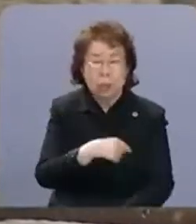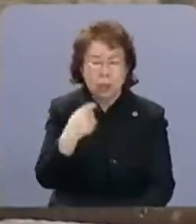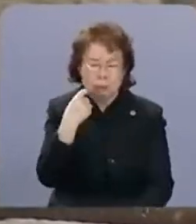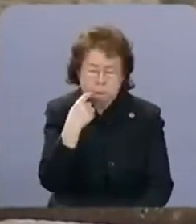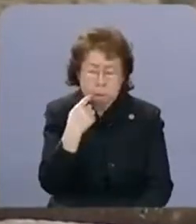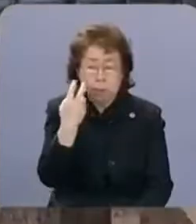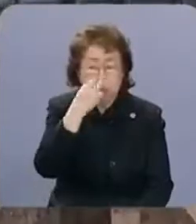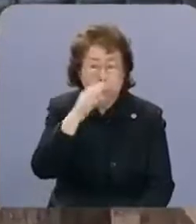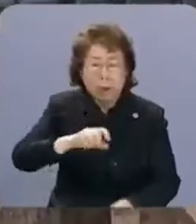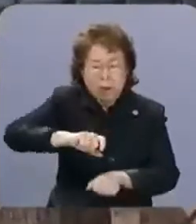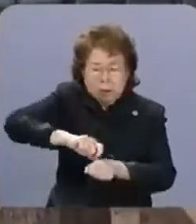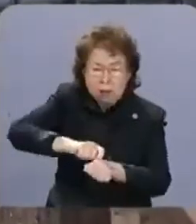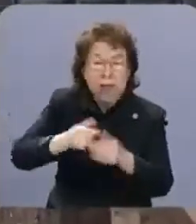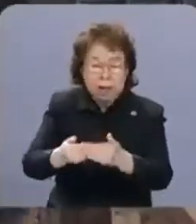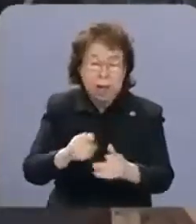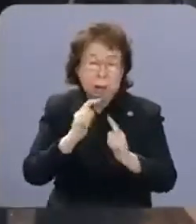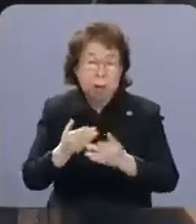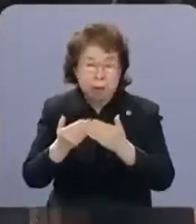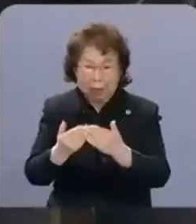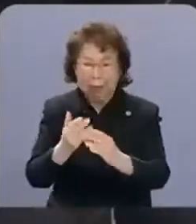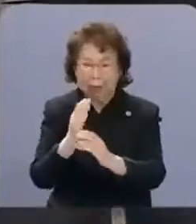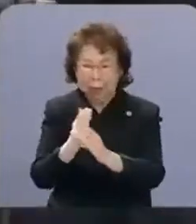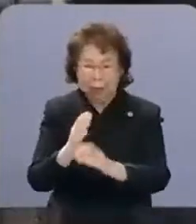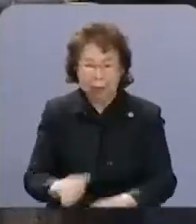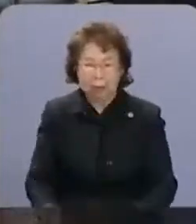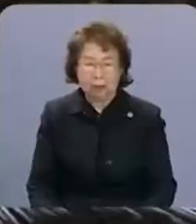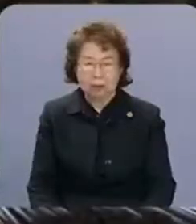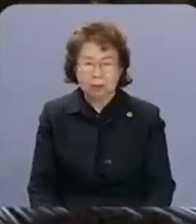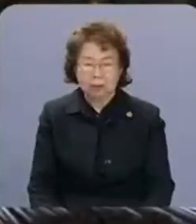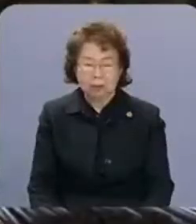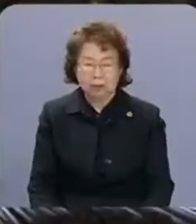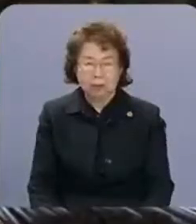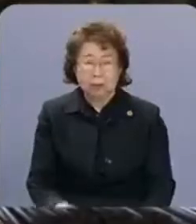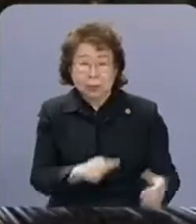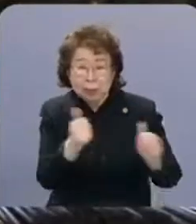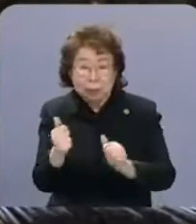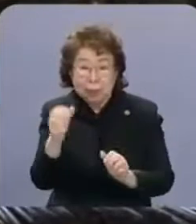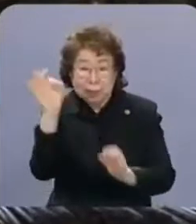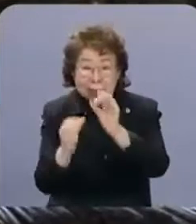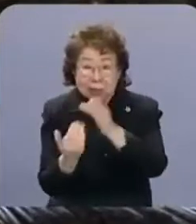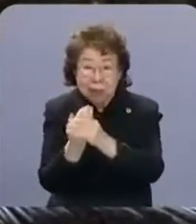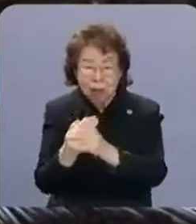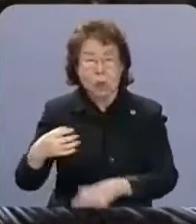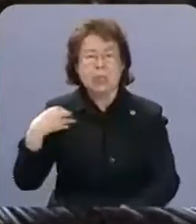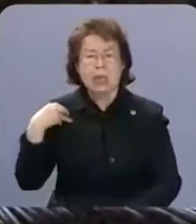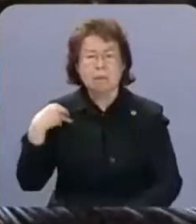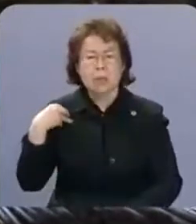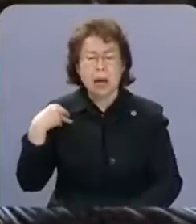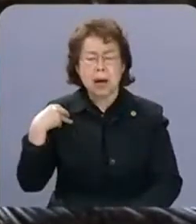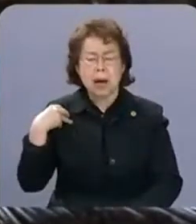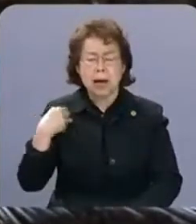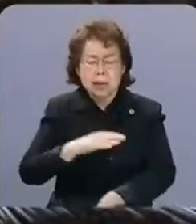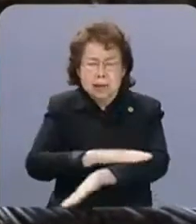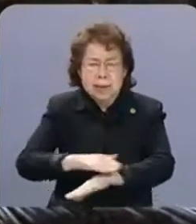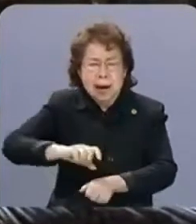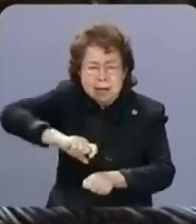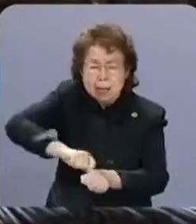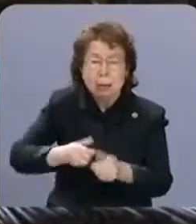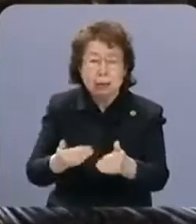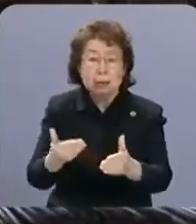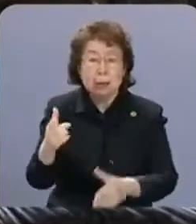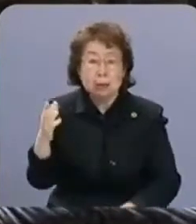조사하고 처벌해야 한다는 지적이 나옵니다 이러한 사망사고 에서의 책임자가 제대로 처벌이 되어야지